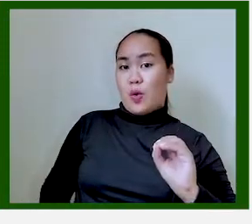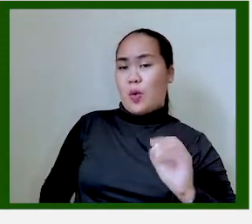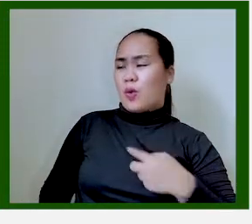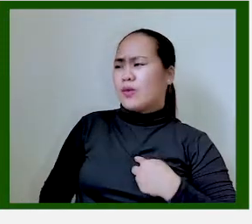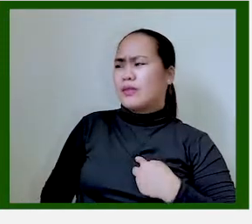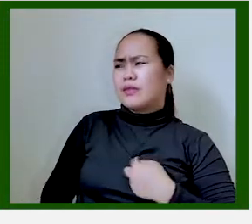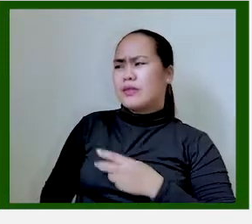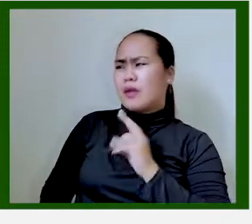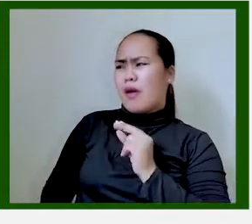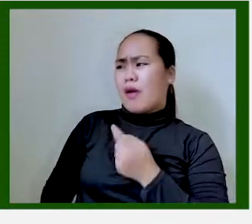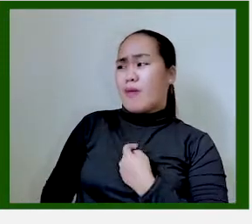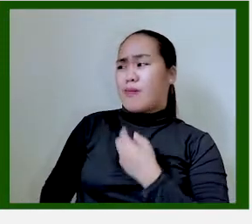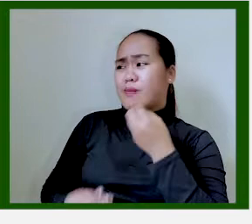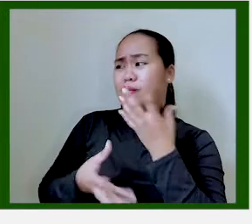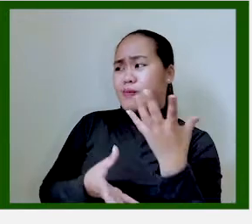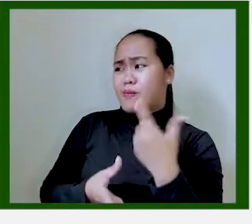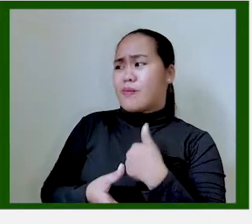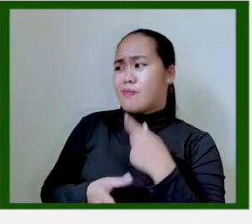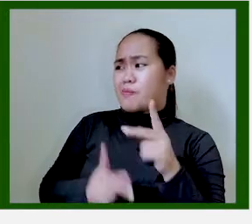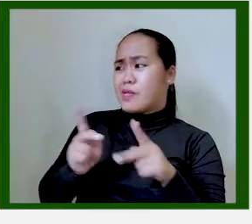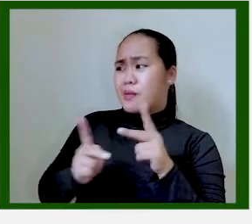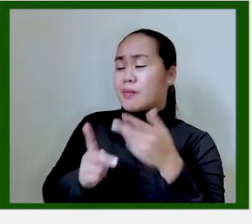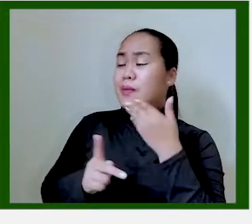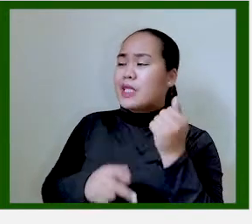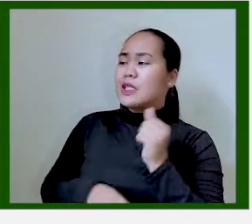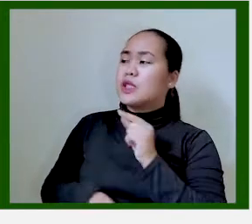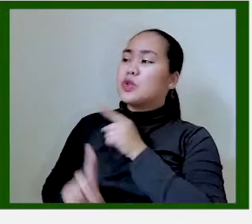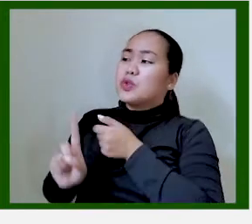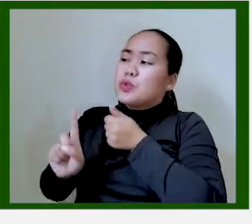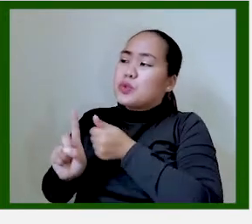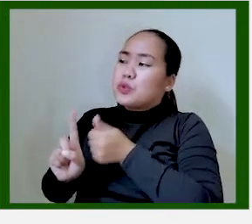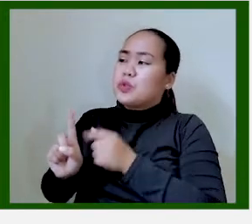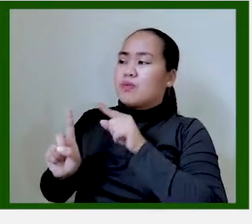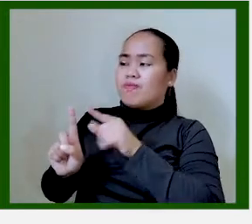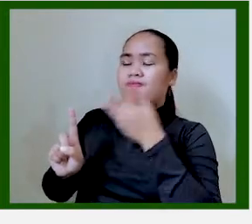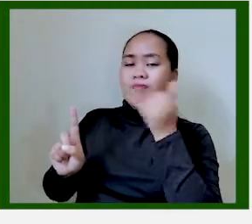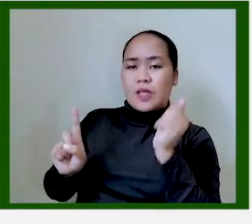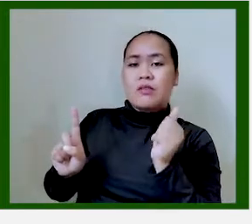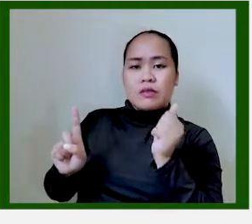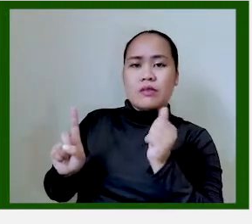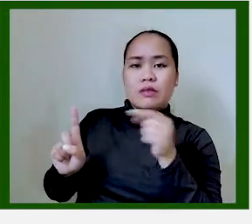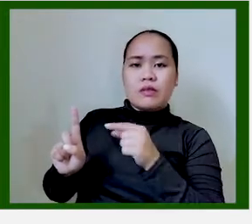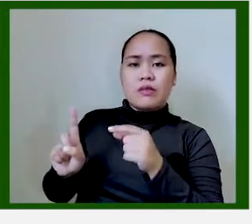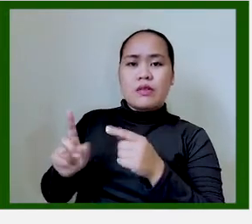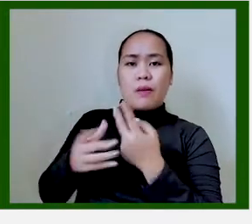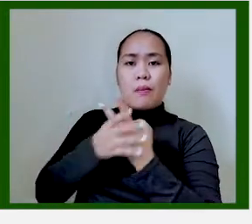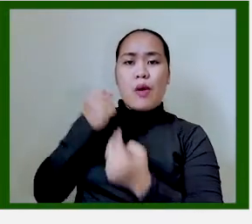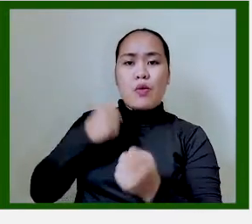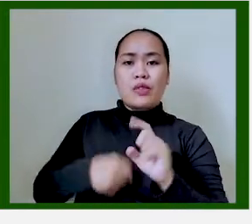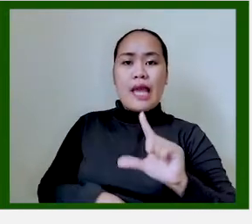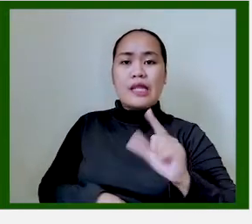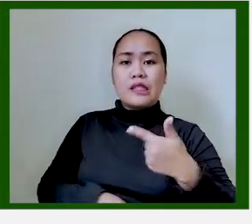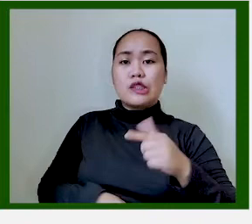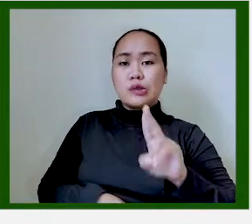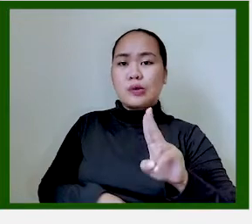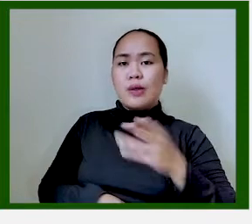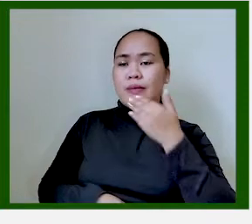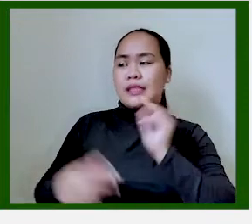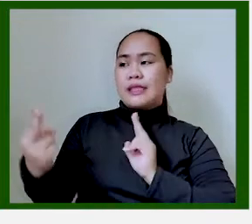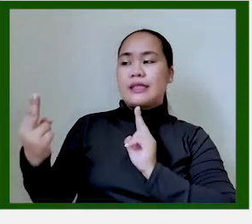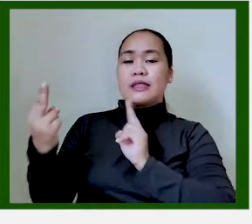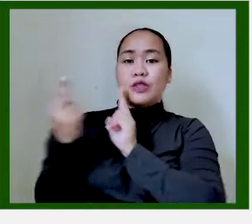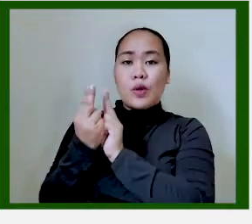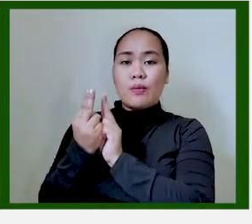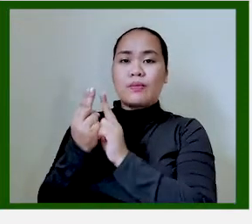Besides, city government and barangay, we're both LGUs eh. So, unified statement na lang kami. Kaya nung naglabas si Mayor ng